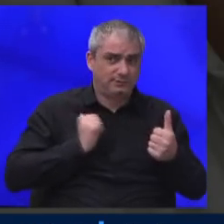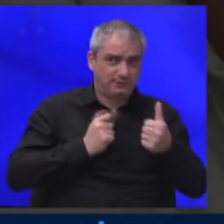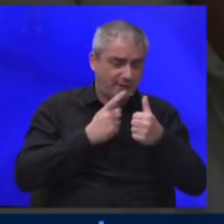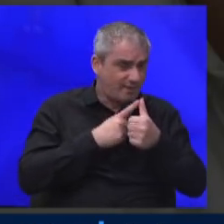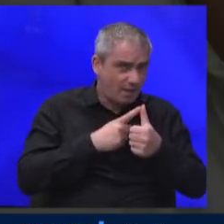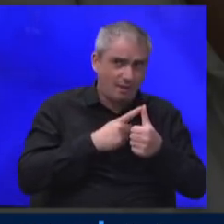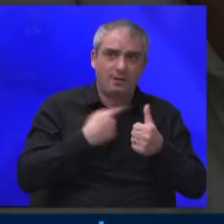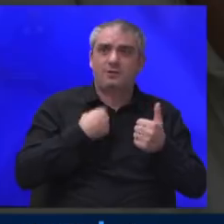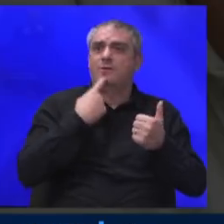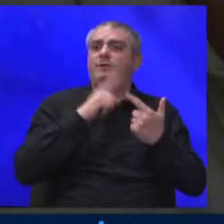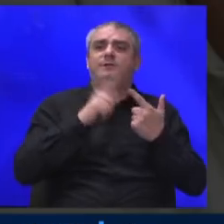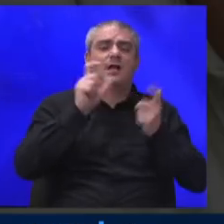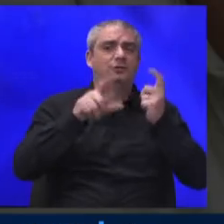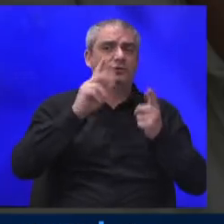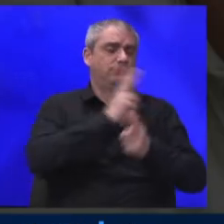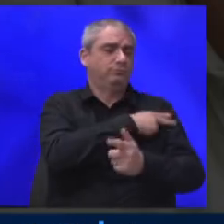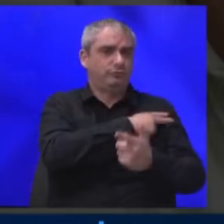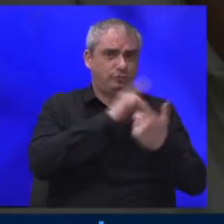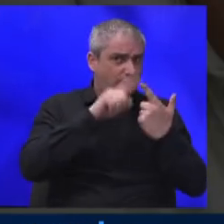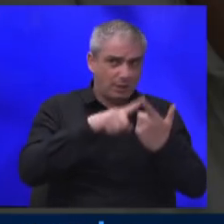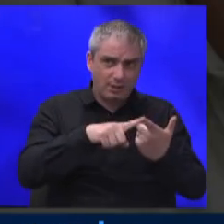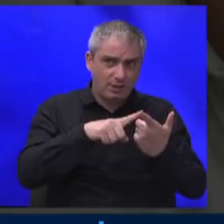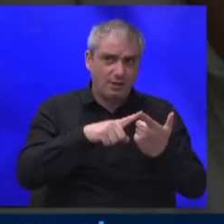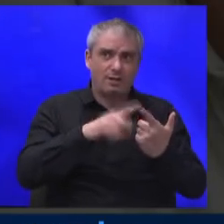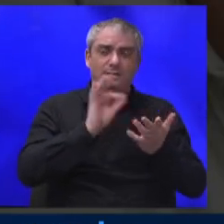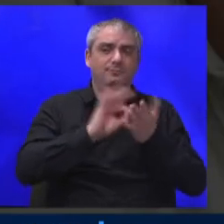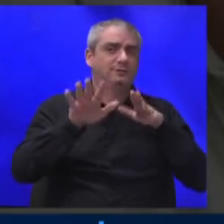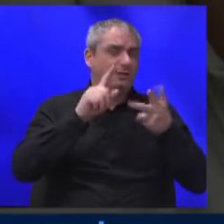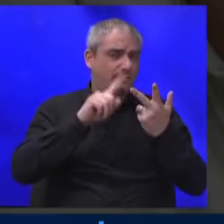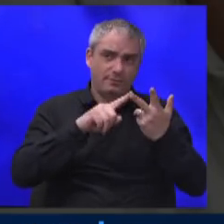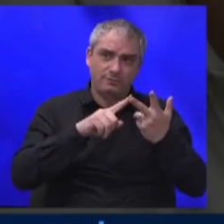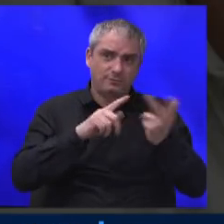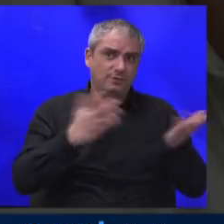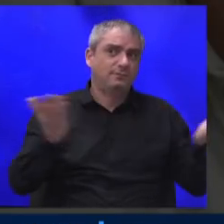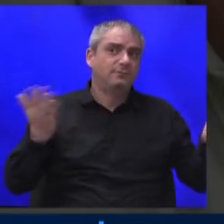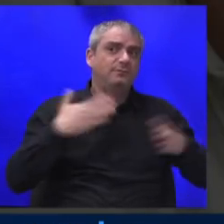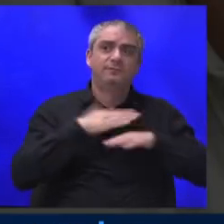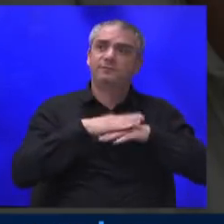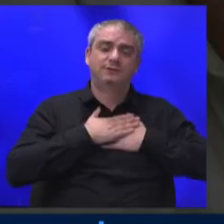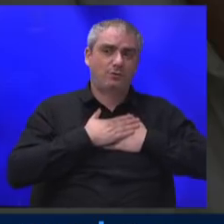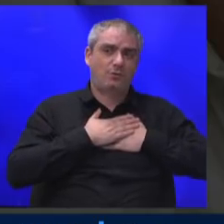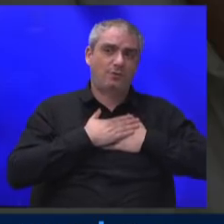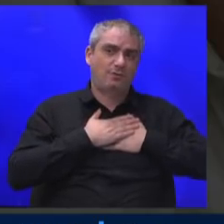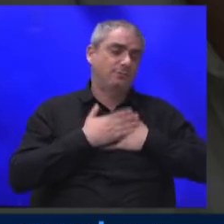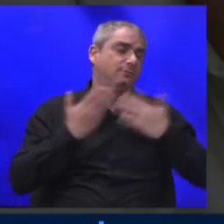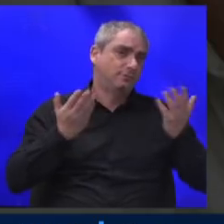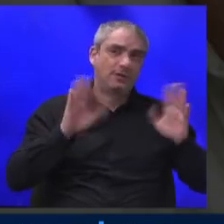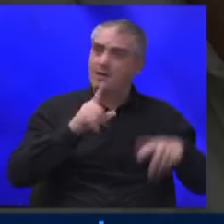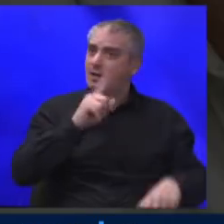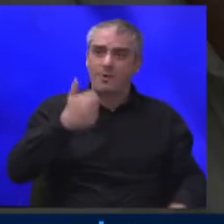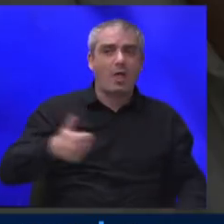צבא, אני אומר את זה גורמים אחרים במשטרה, משרדי ממשלה, ותסלחו